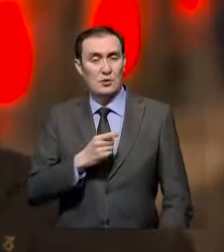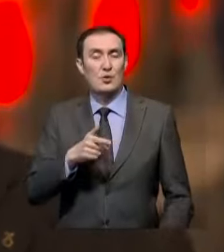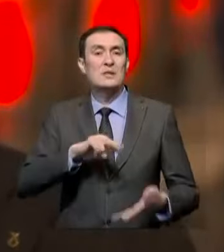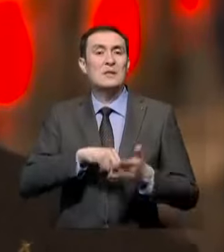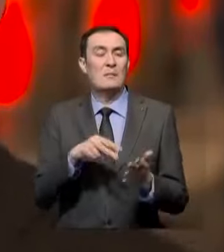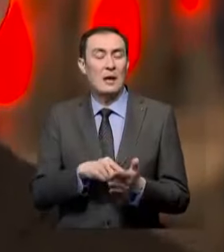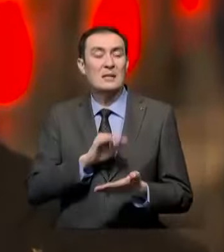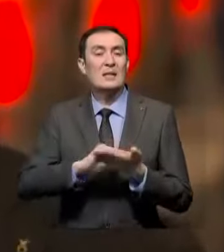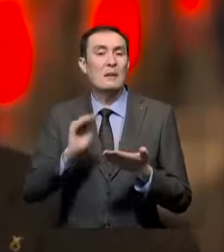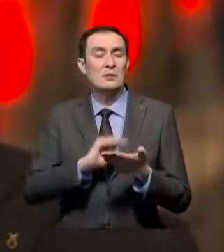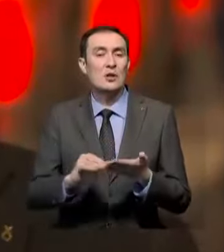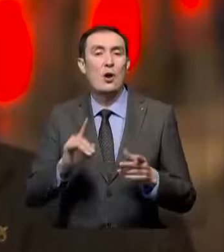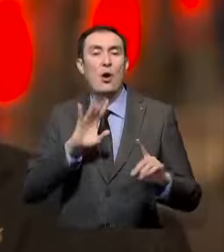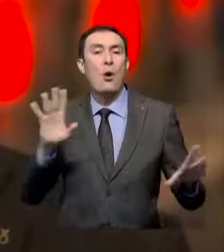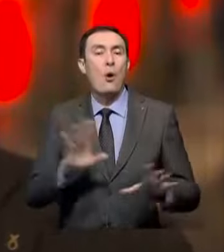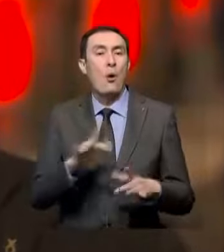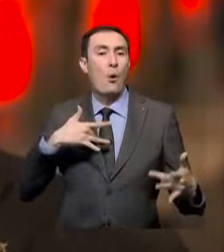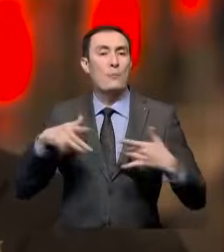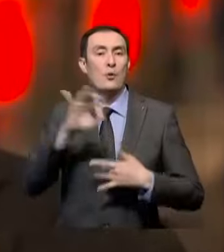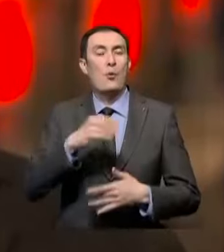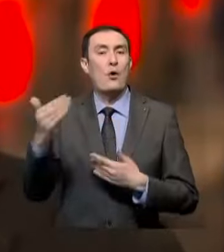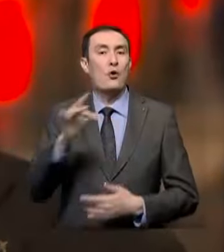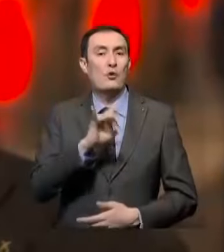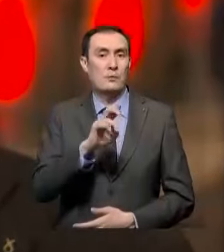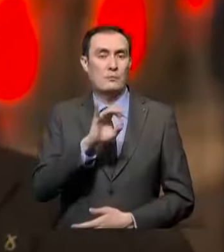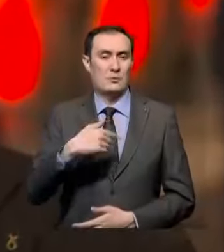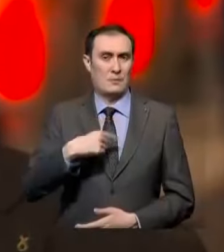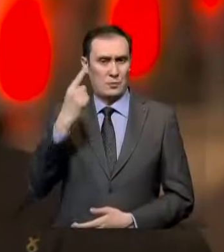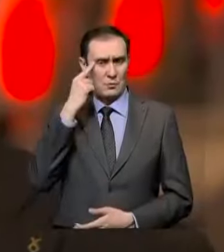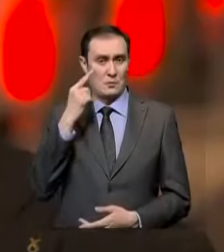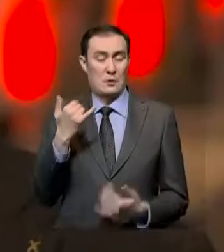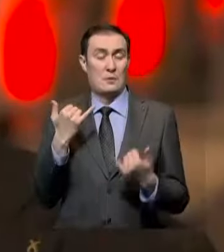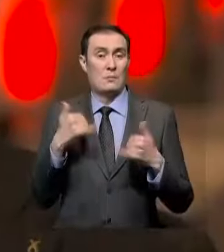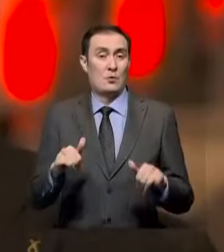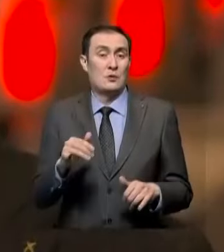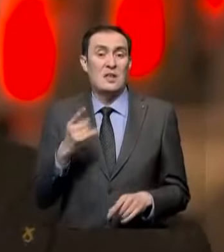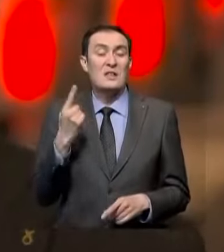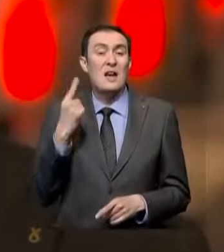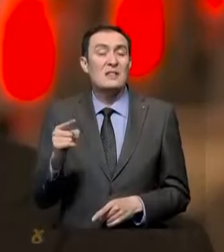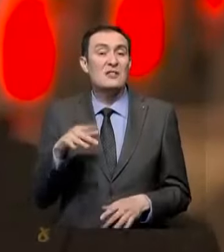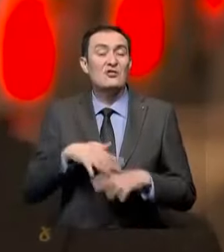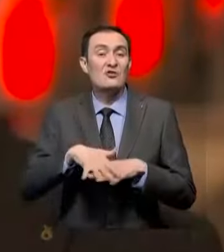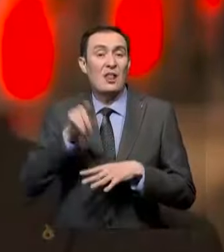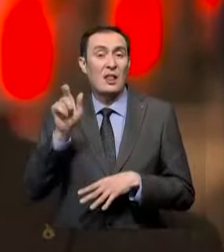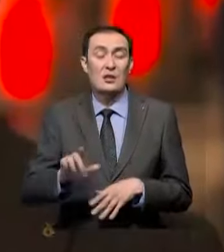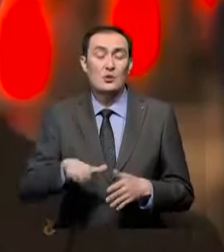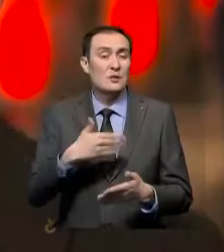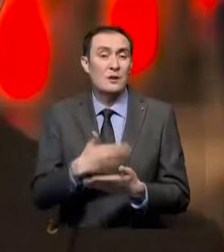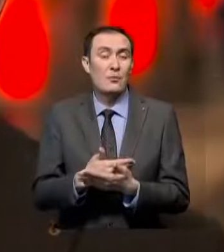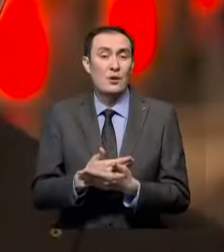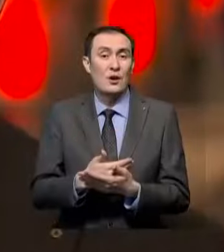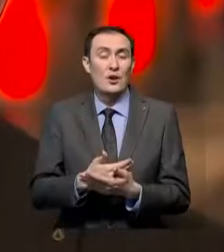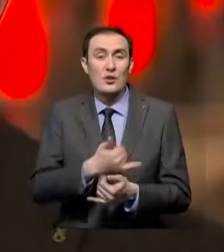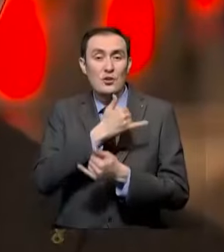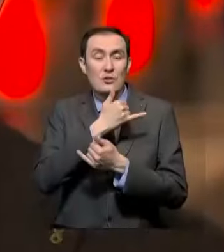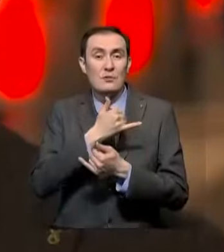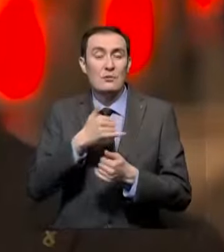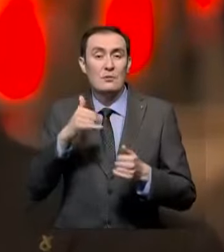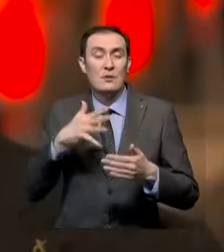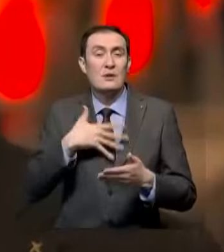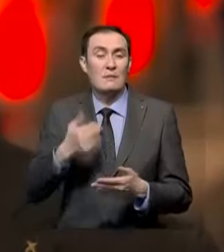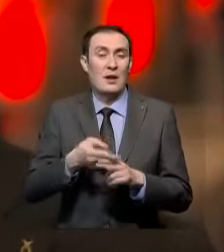собирается написать оперу о Роберте Брюсе. И я подумал: боже мой, ни один шотландец до сих пор не решался взяться за